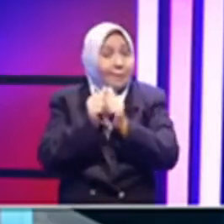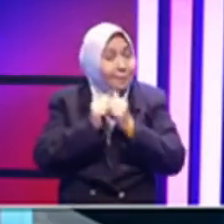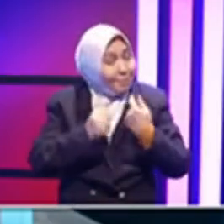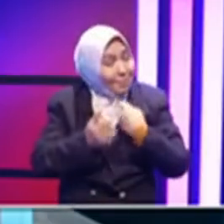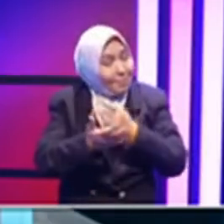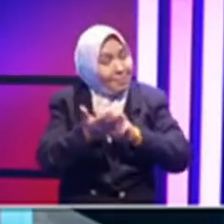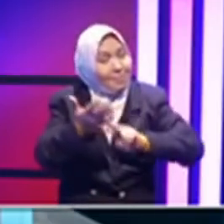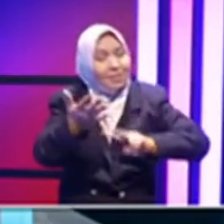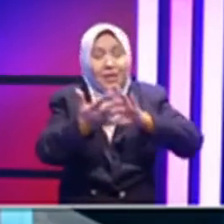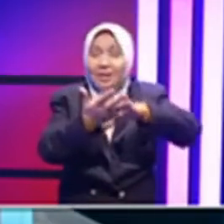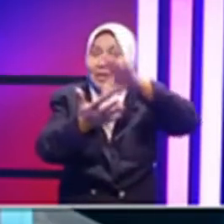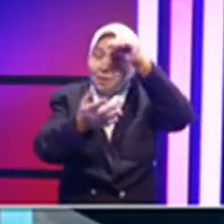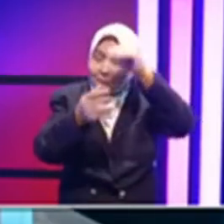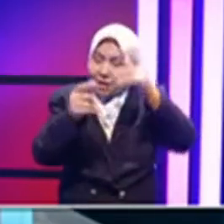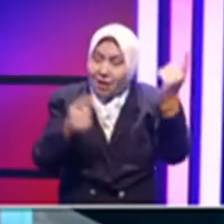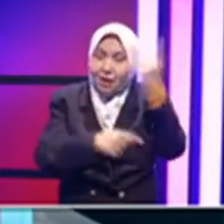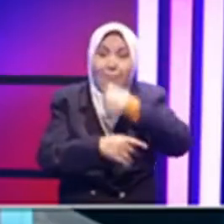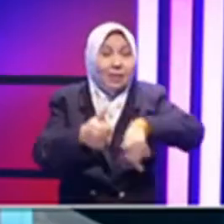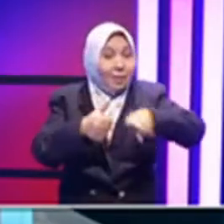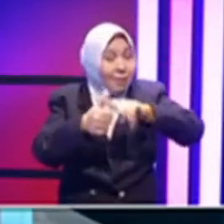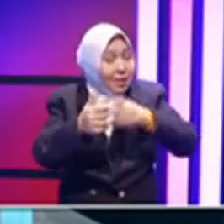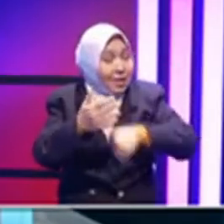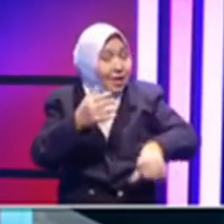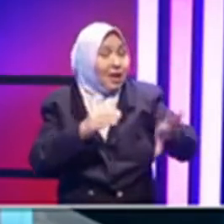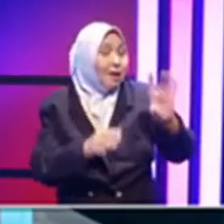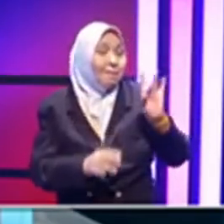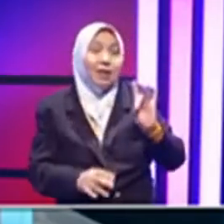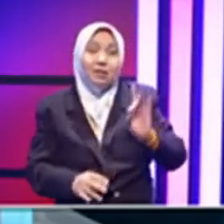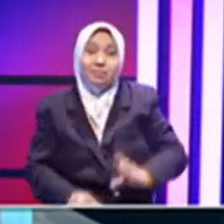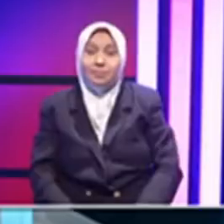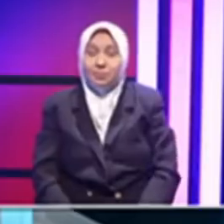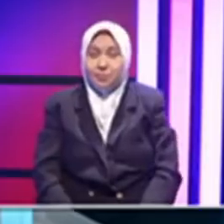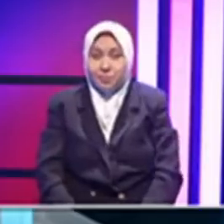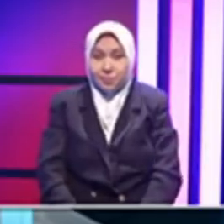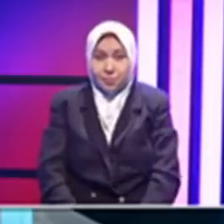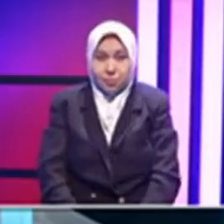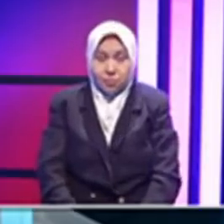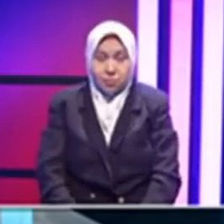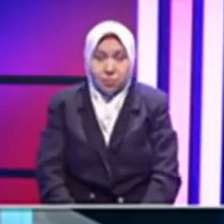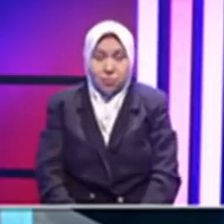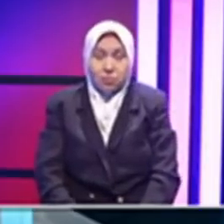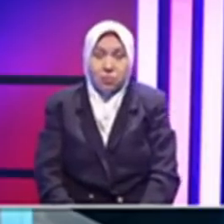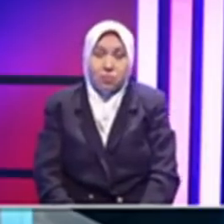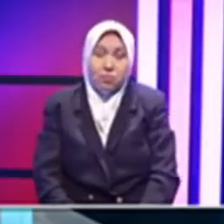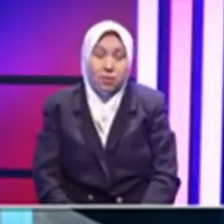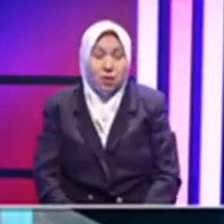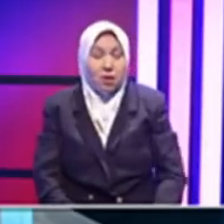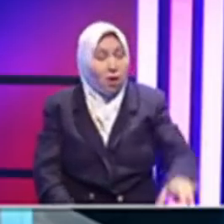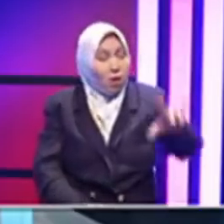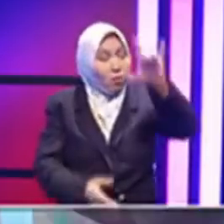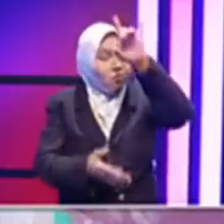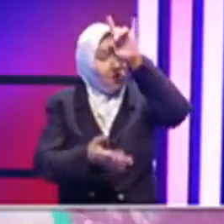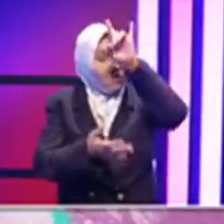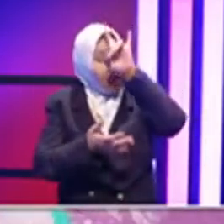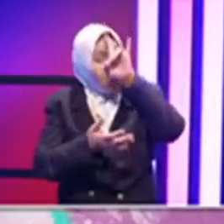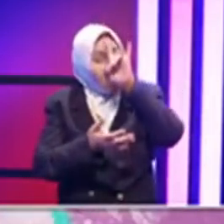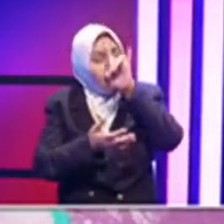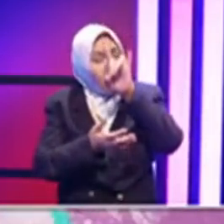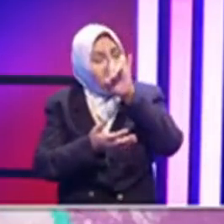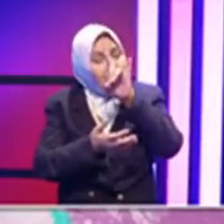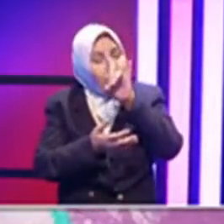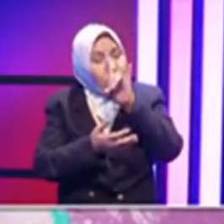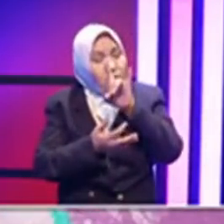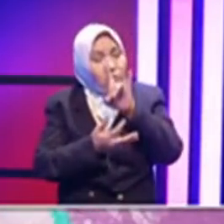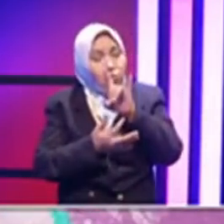belajar pada hari ini, ayat pertama hingga ayat yang ke-8. أعوذ بالله